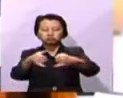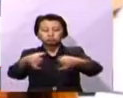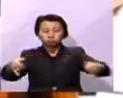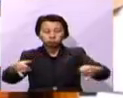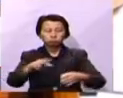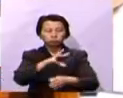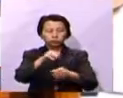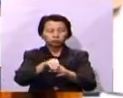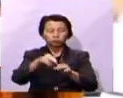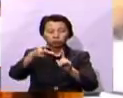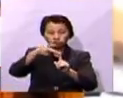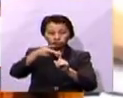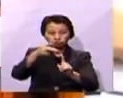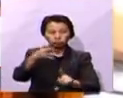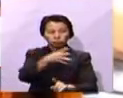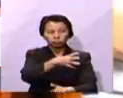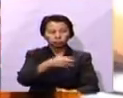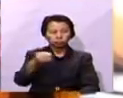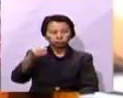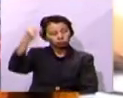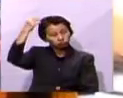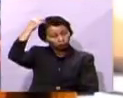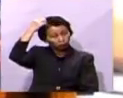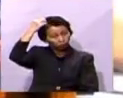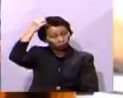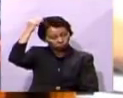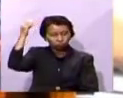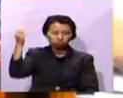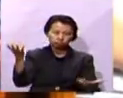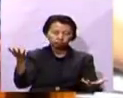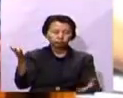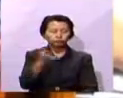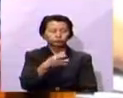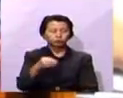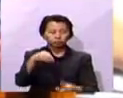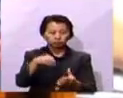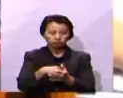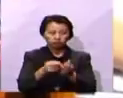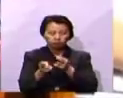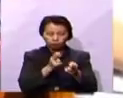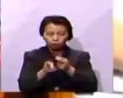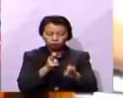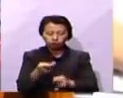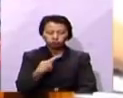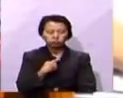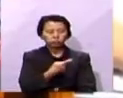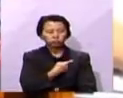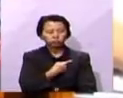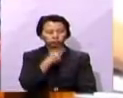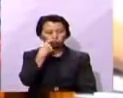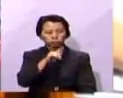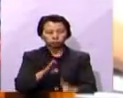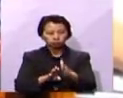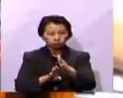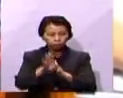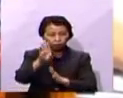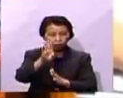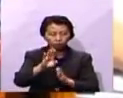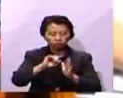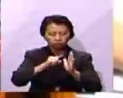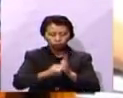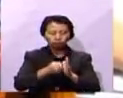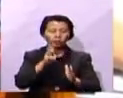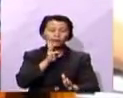termasuklah Pulau Pinang dan juga dengan Selangor. Dan dalam usaha kita untuk membangunkan